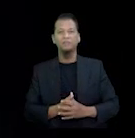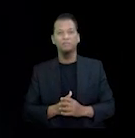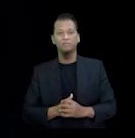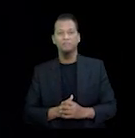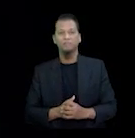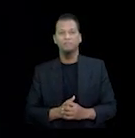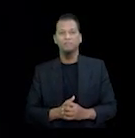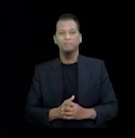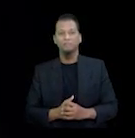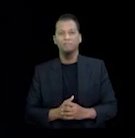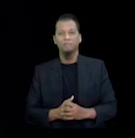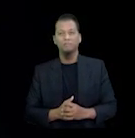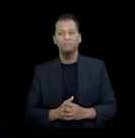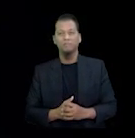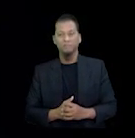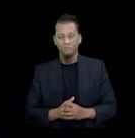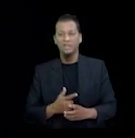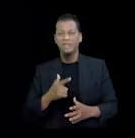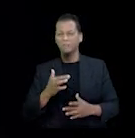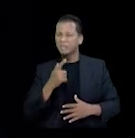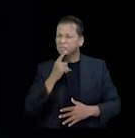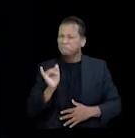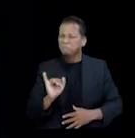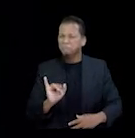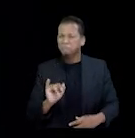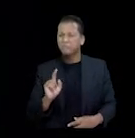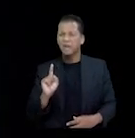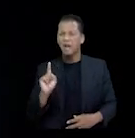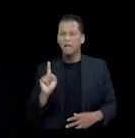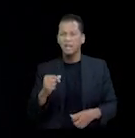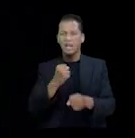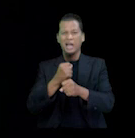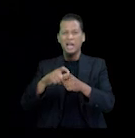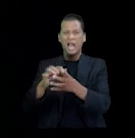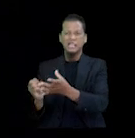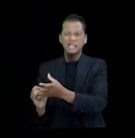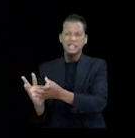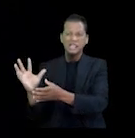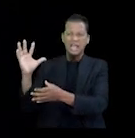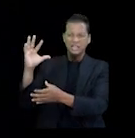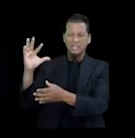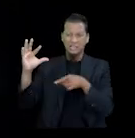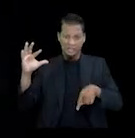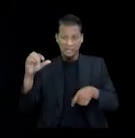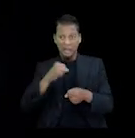ada kebocoran kayak gas gitu. Kan di sini nggak ada gas,